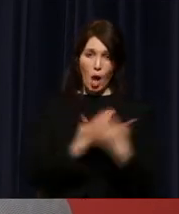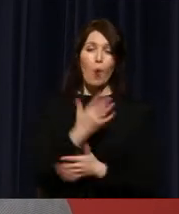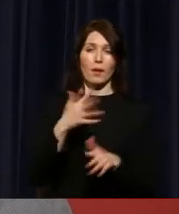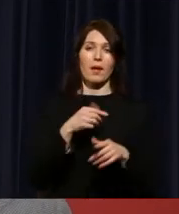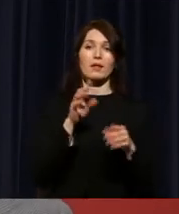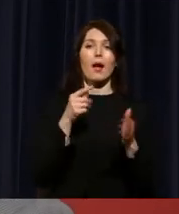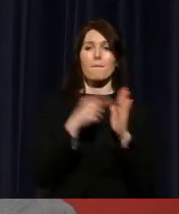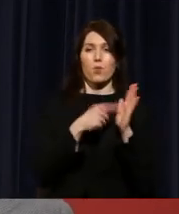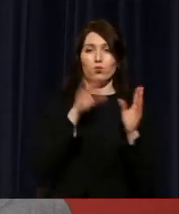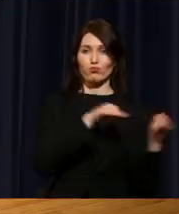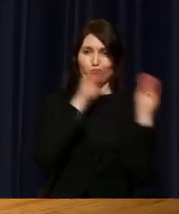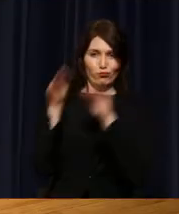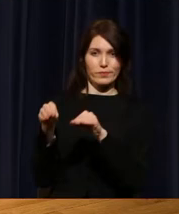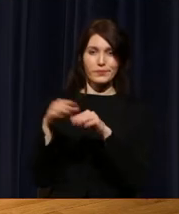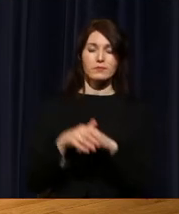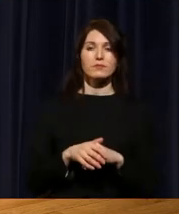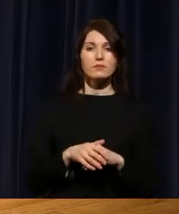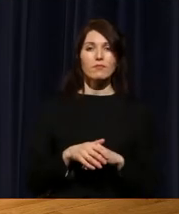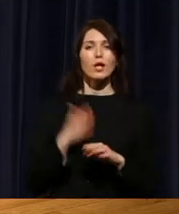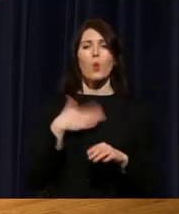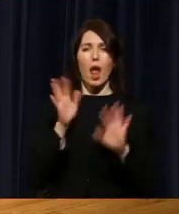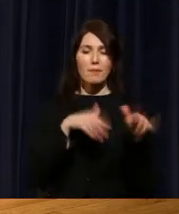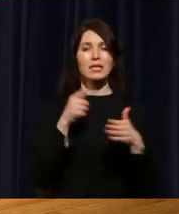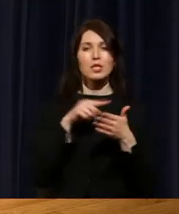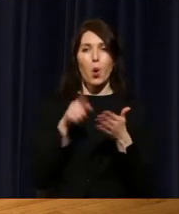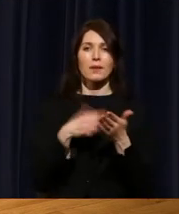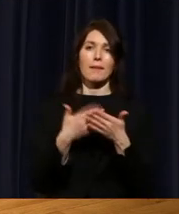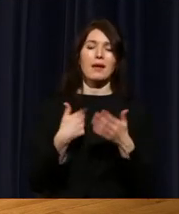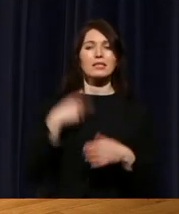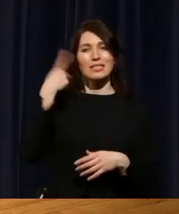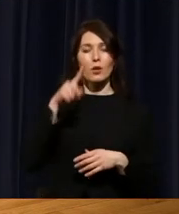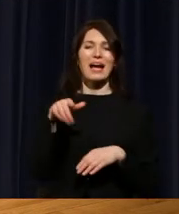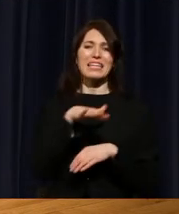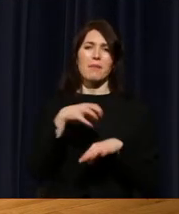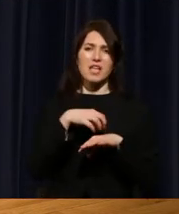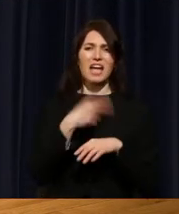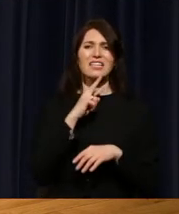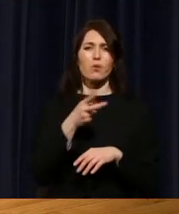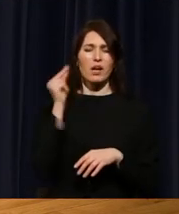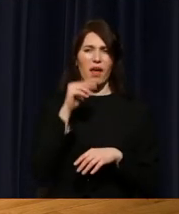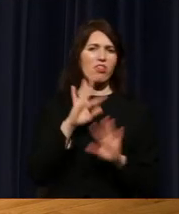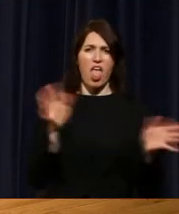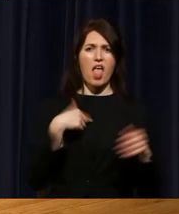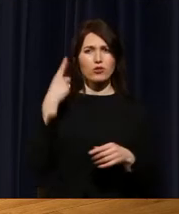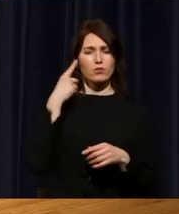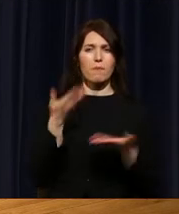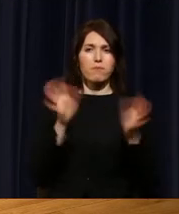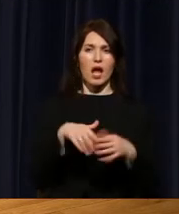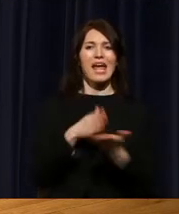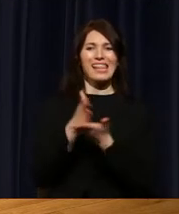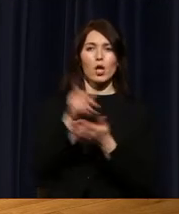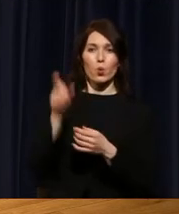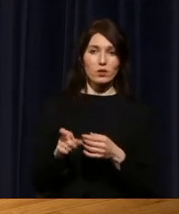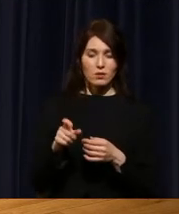vēlreiz. Es pieļauju, ka tas jautājums būtu tāds, nu labi, es sākumā domāju, es būšu ģimenes ārsts, tur studēju 2 gadus, bet nē, es tomēr gribu kļūt par ķirurgu. Nu, bet es